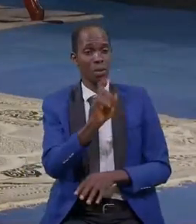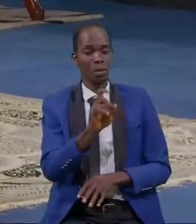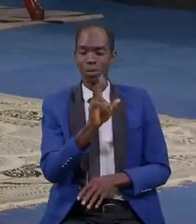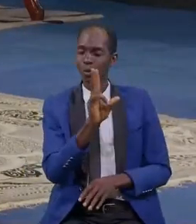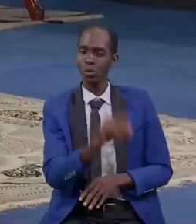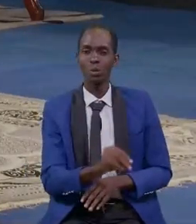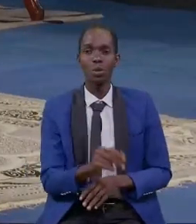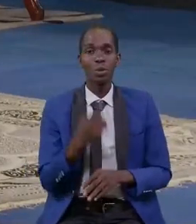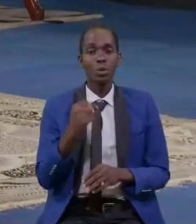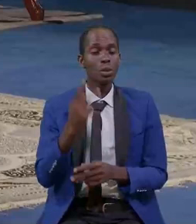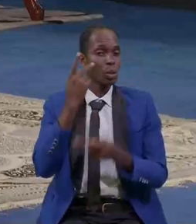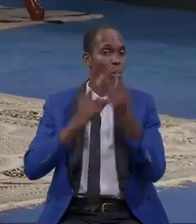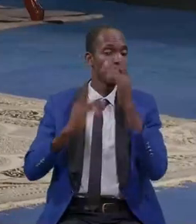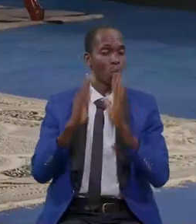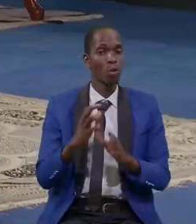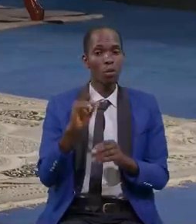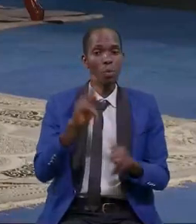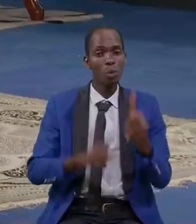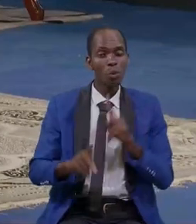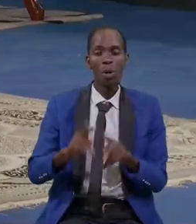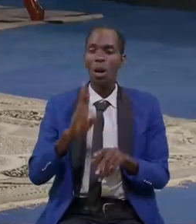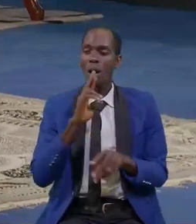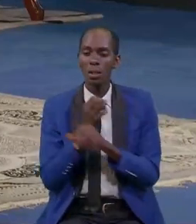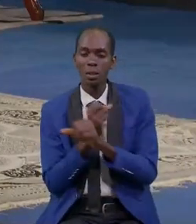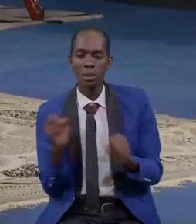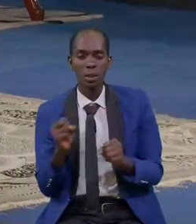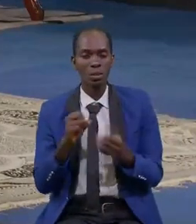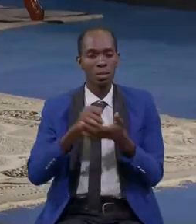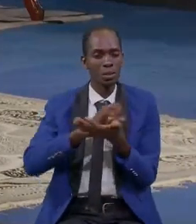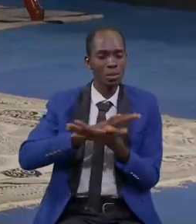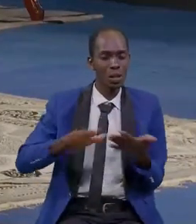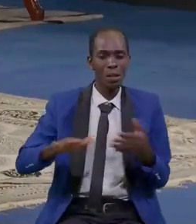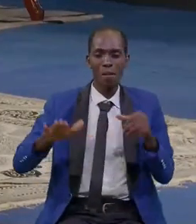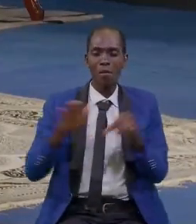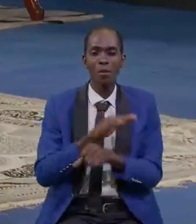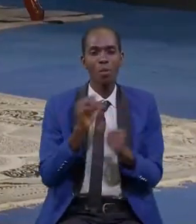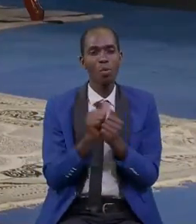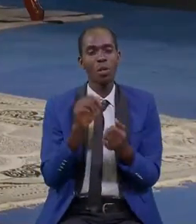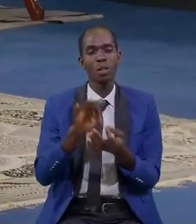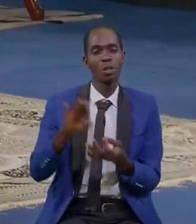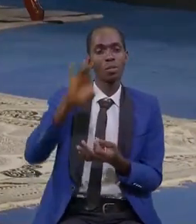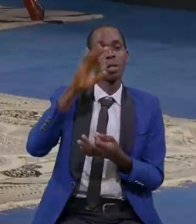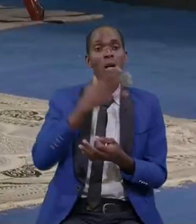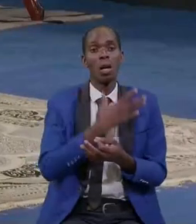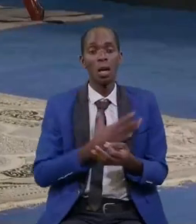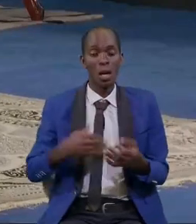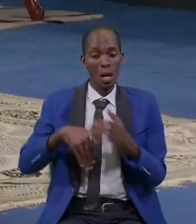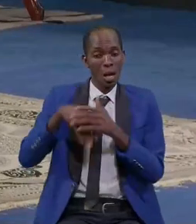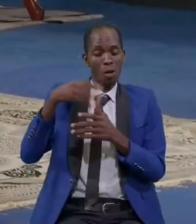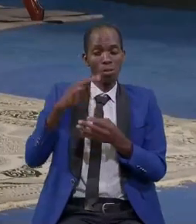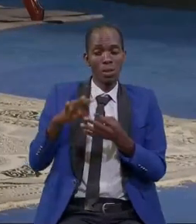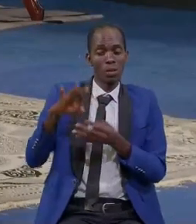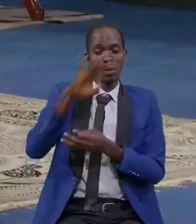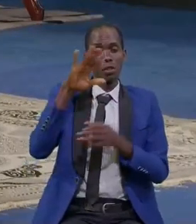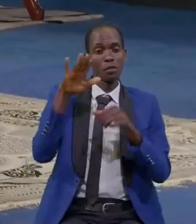C'est quelqu'un qui est sauvé. Un prophète, c'est quelqu'un qui est sanctifié. C'est quelqu'un qui est rempli de l'esprit. Et rempli de